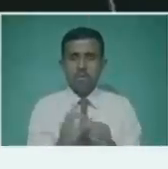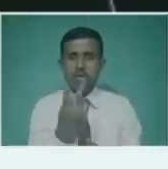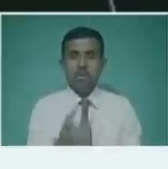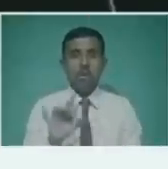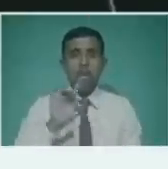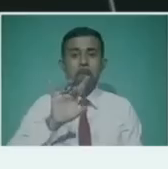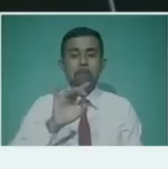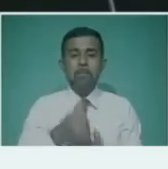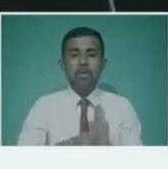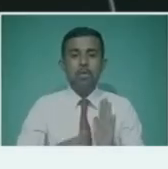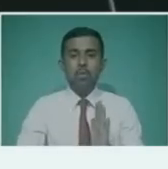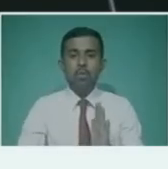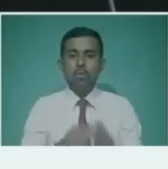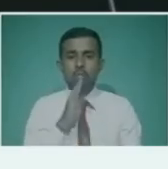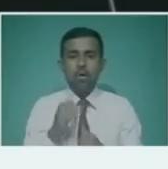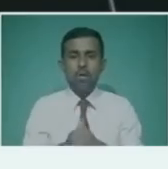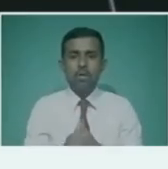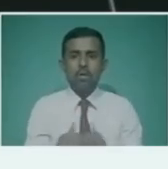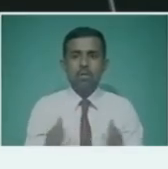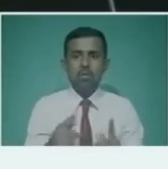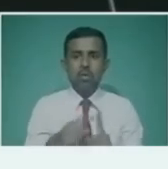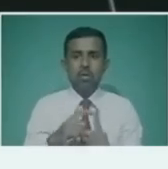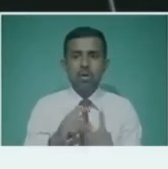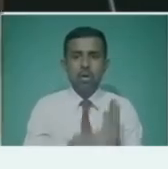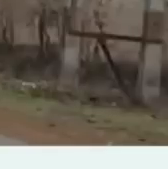දුන් ලක්ෂ 10 කෑලි දෙක ගැන තුෂාර ඉඳුනිල් කියයි